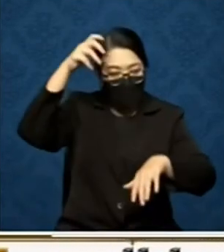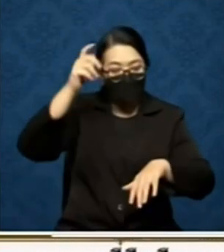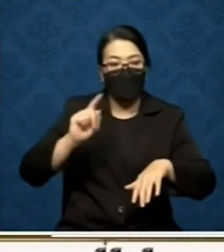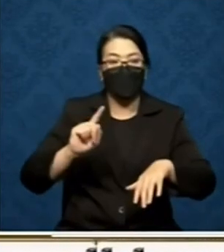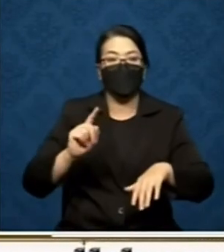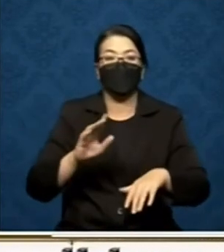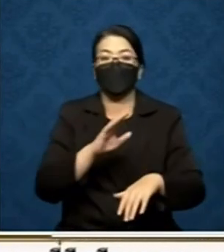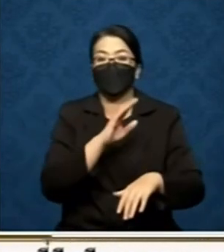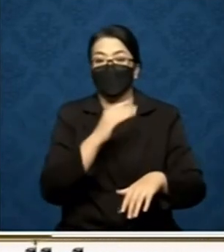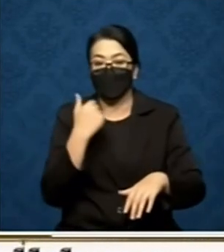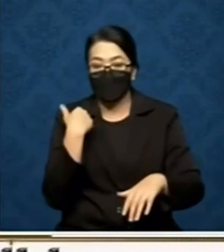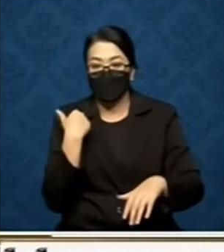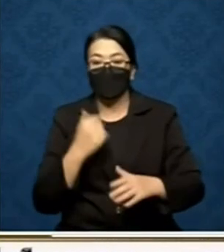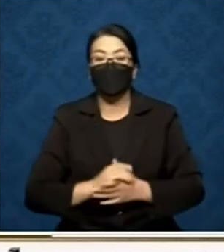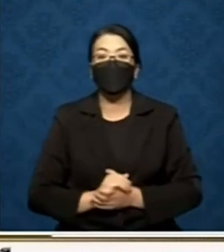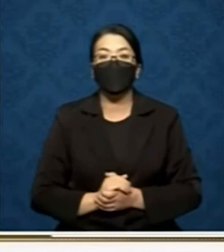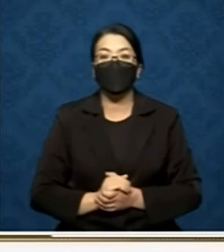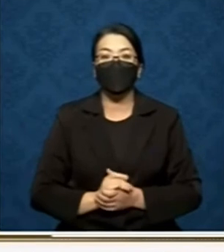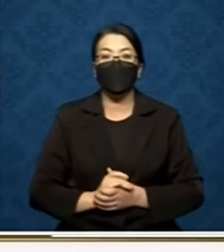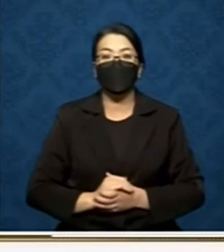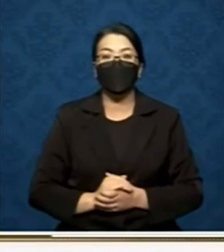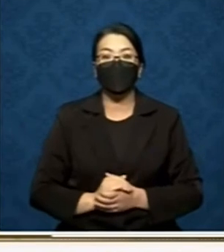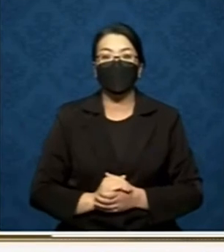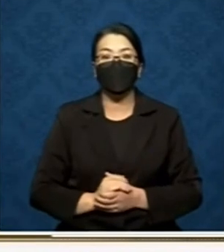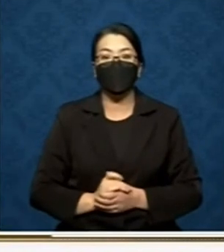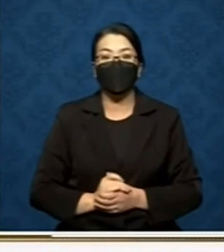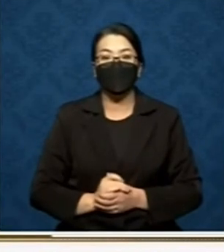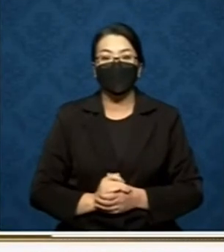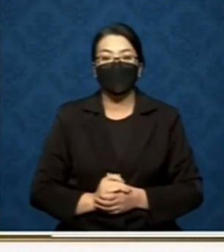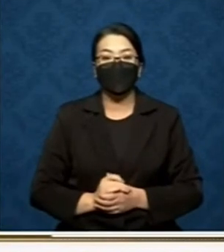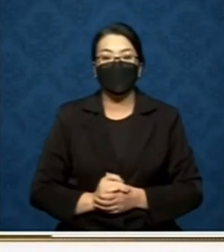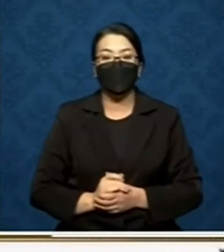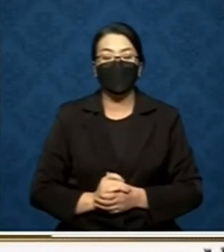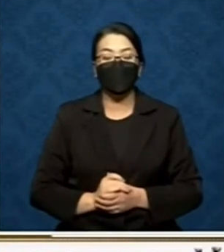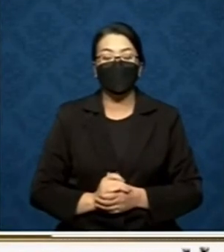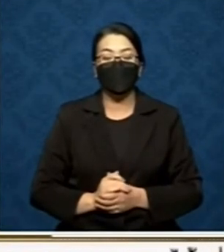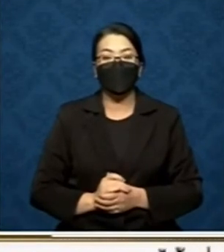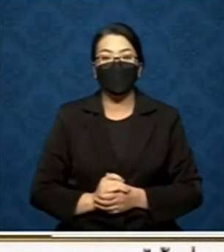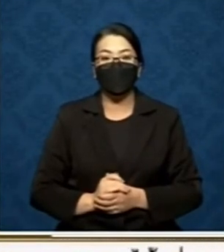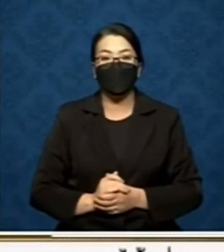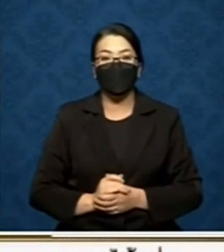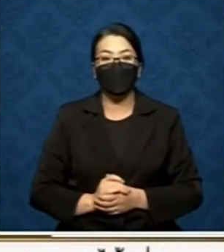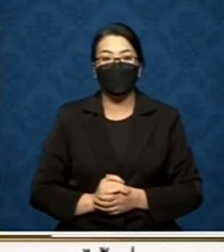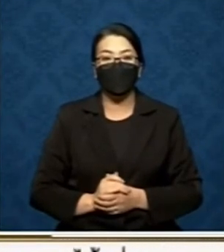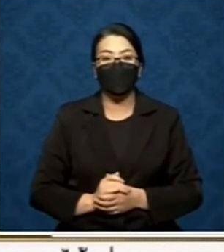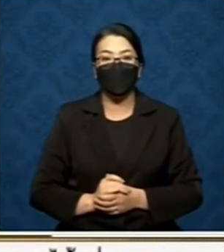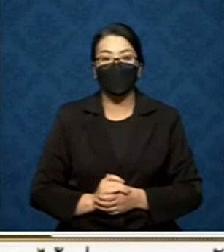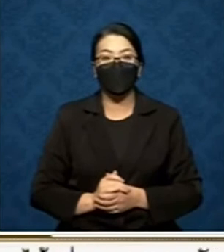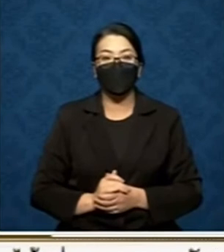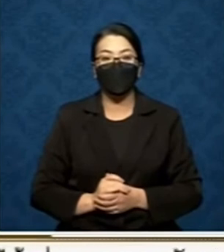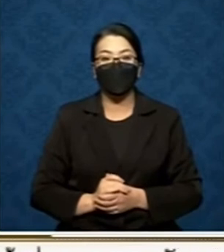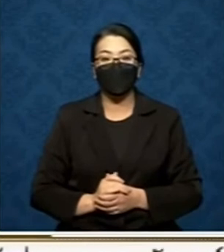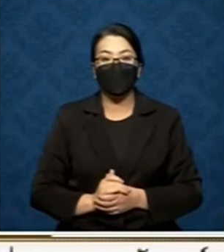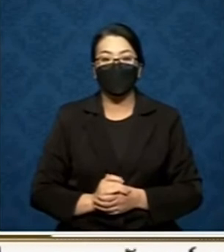แต่ถึงแม้ว่าจะเป็นกระทรวงหลักในการที่จะดูแลแก้ไขปัญหาให้